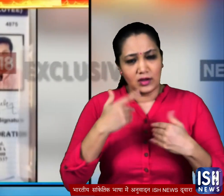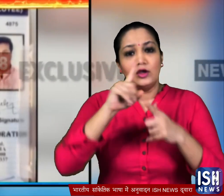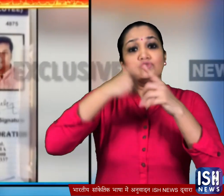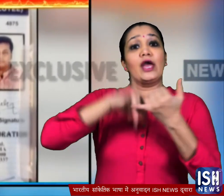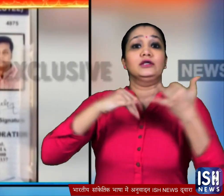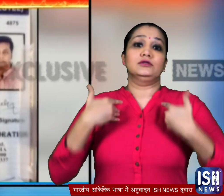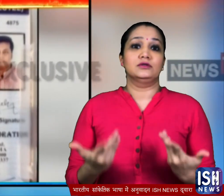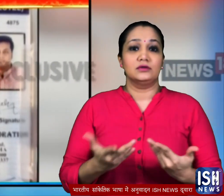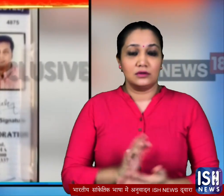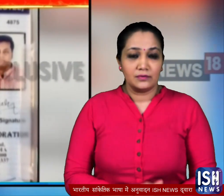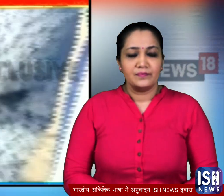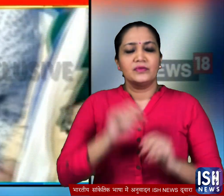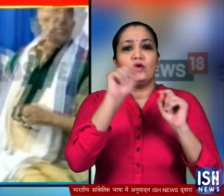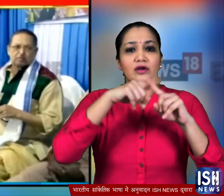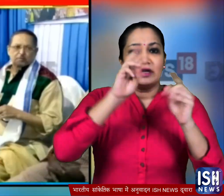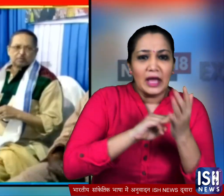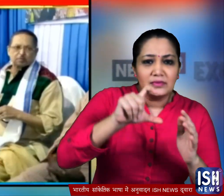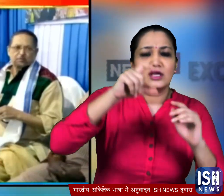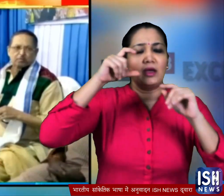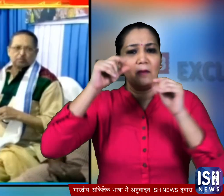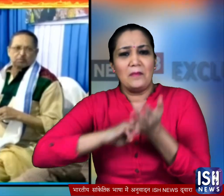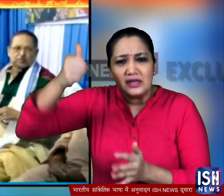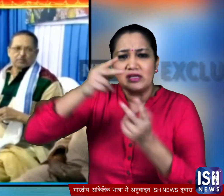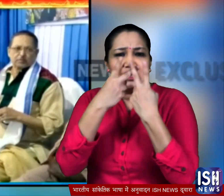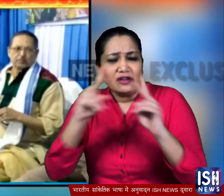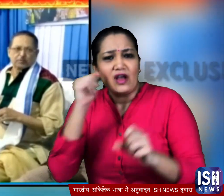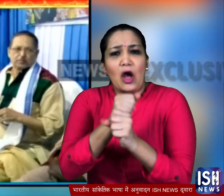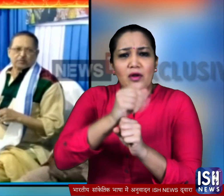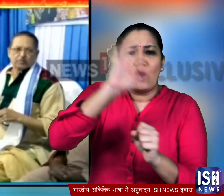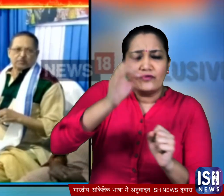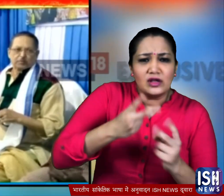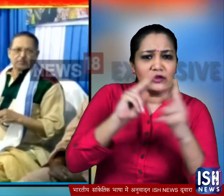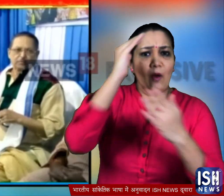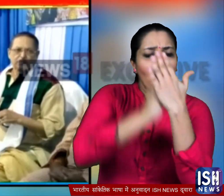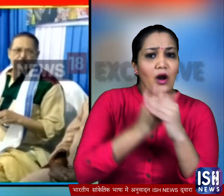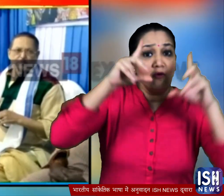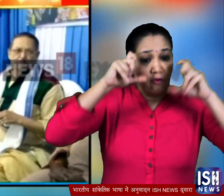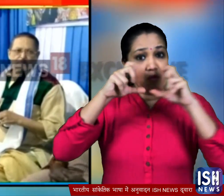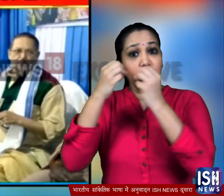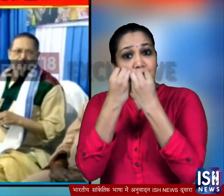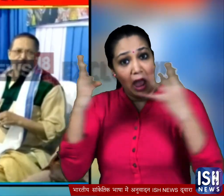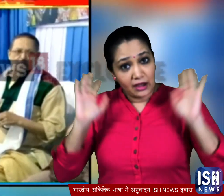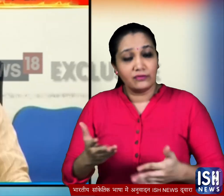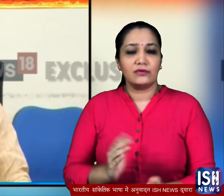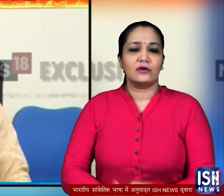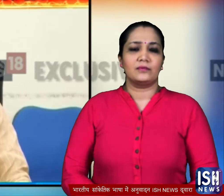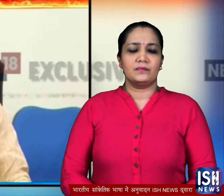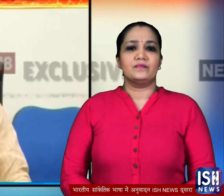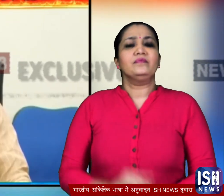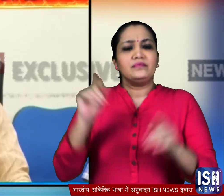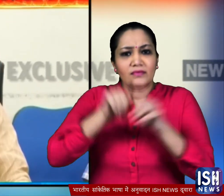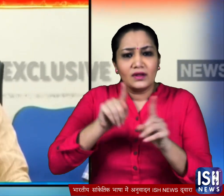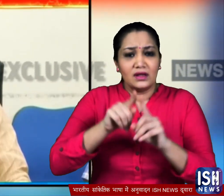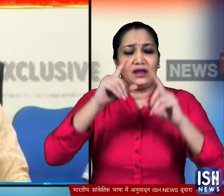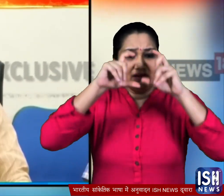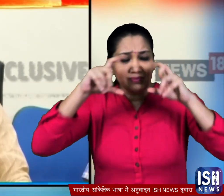सेक्रेटरी बताता था। यही नहीं, उसकी टीएमसी के मंत्रियों के साथ और कई सरकारी कार्यक्रमों में भाग लेते हुए कई तस्वीरें भी सामने आई हैं। ये मामला सामने